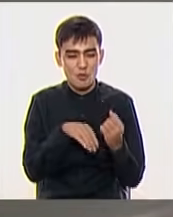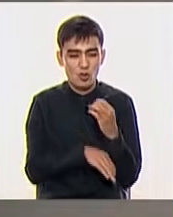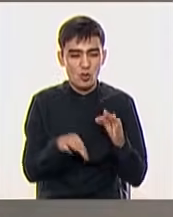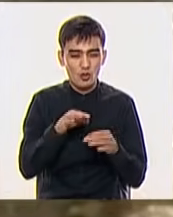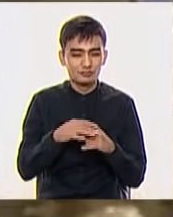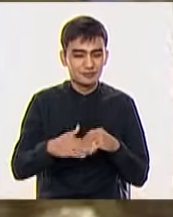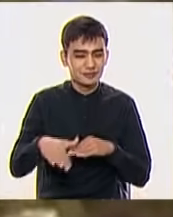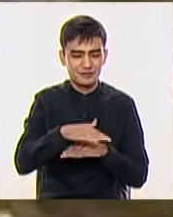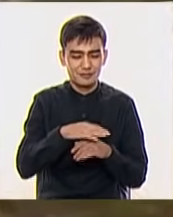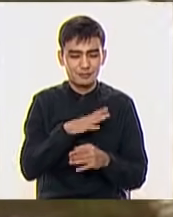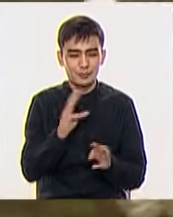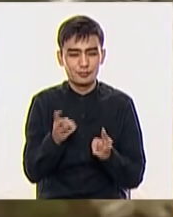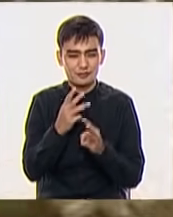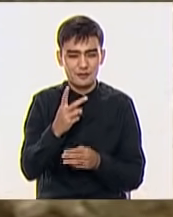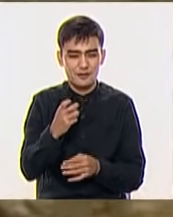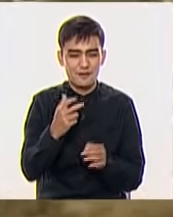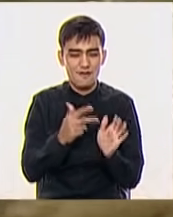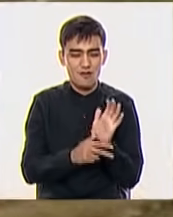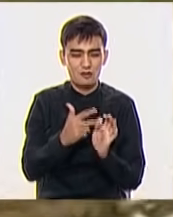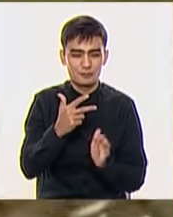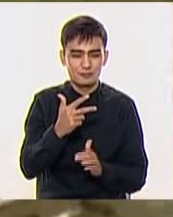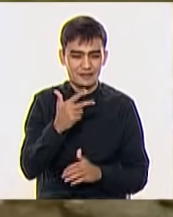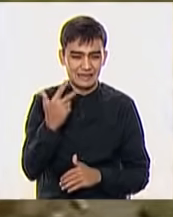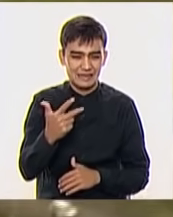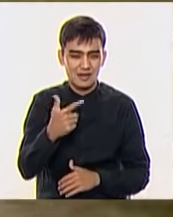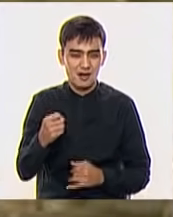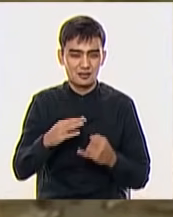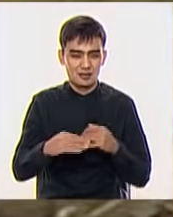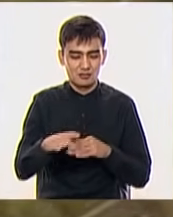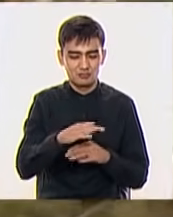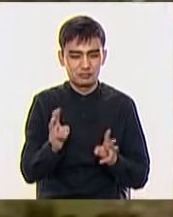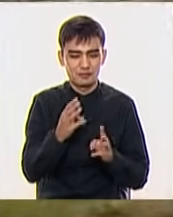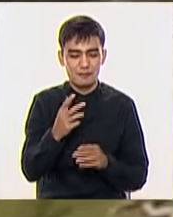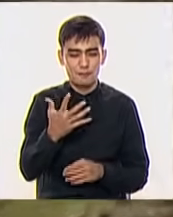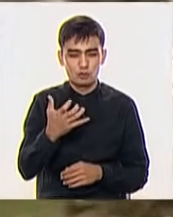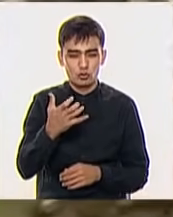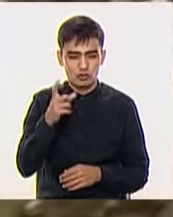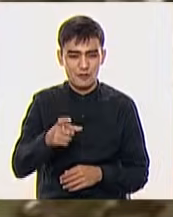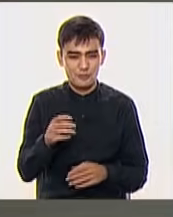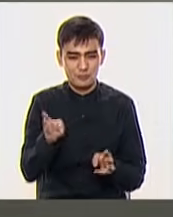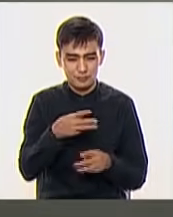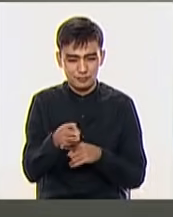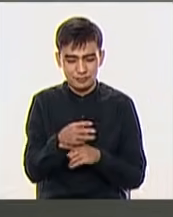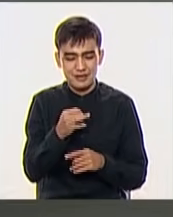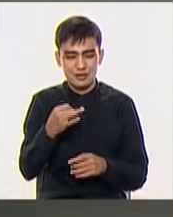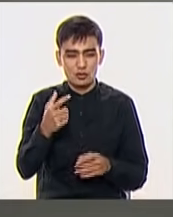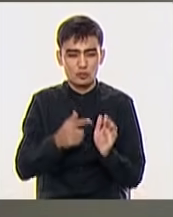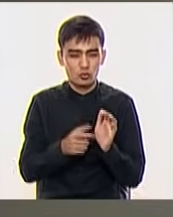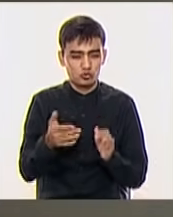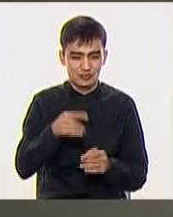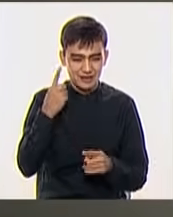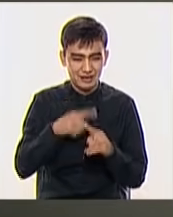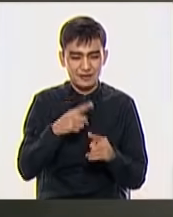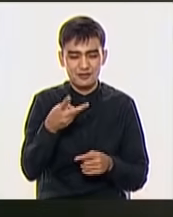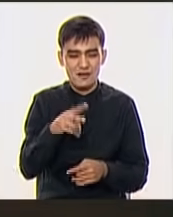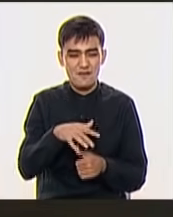площадь пожара составила 283 гектара. В тушении приняли участие 500 человек, 700 единиц техники и 2